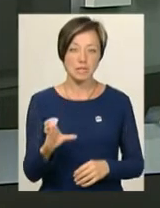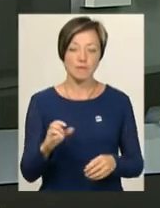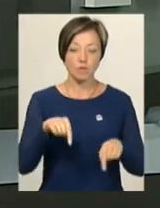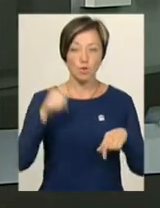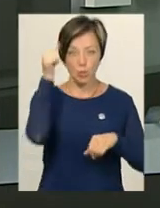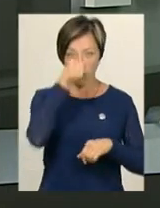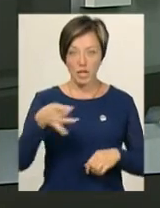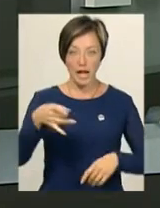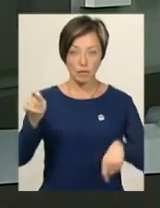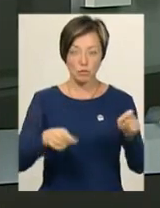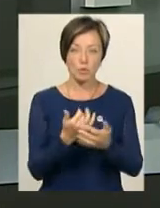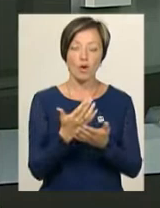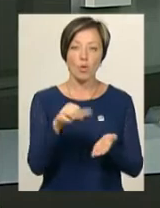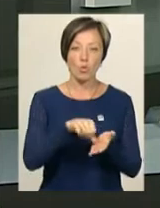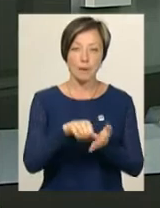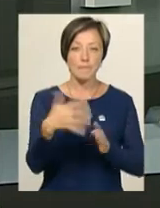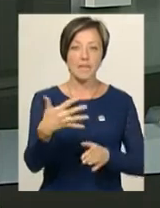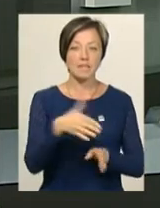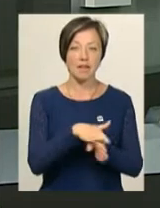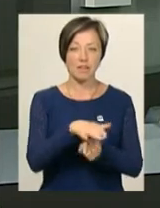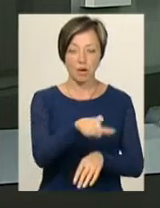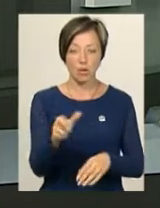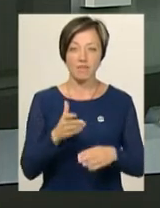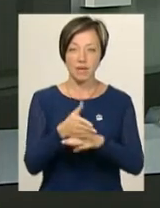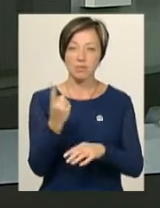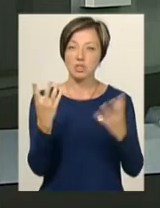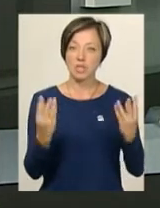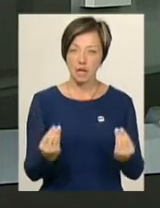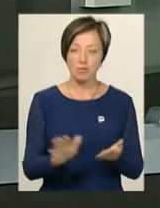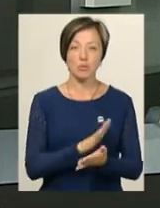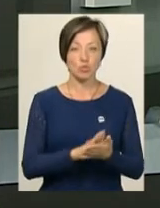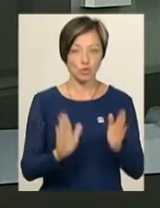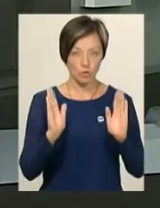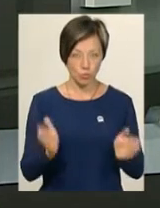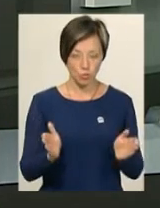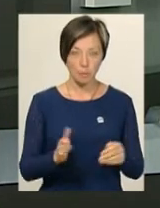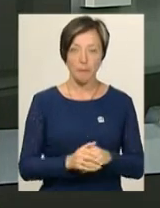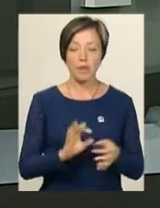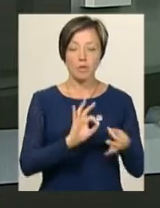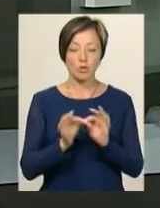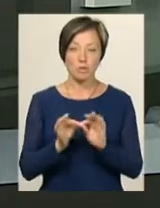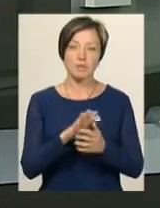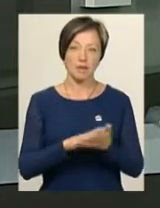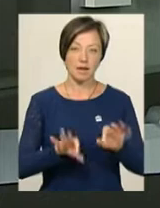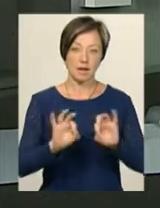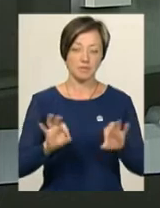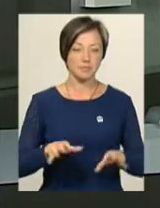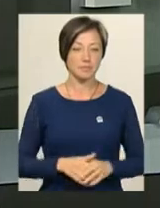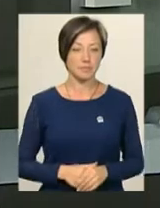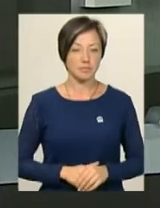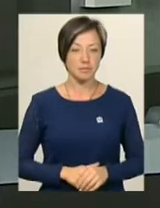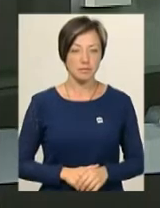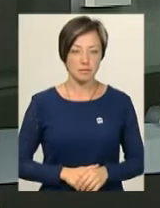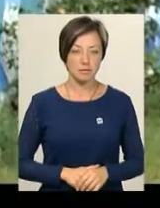цьогорічній республіці візьмуть участь 50 виконавців. Вхід у перший день фесту буде безкоштовним. Подробиці – далі у матеріалі Наталії